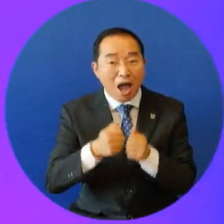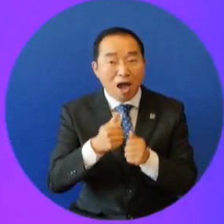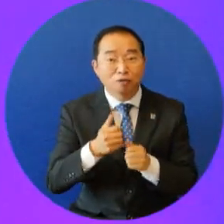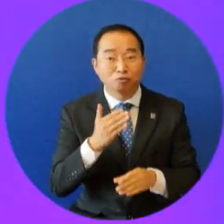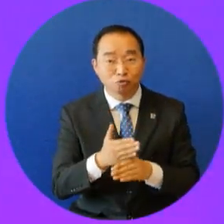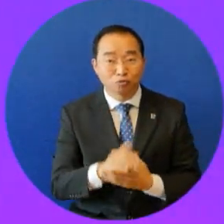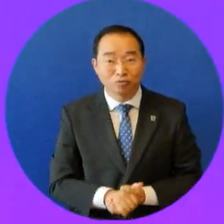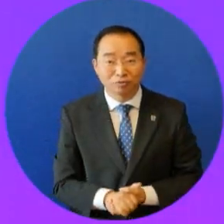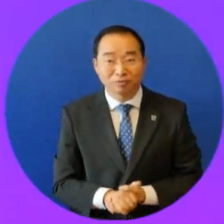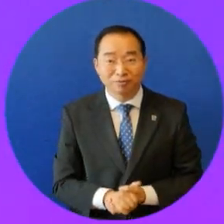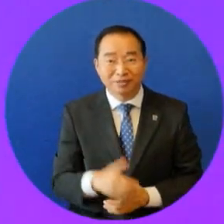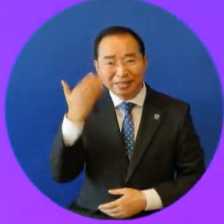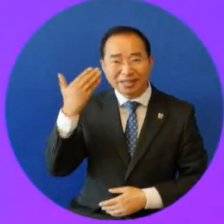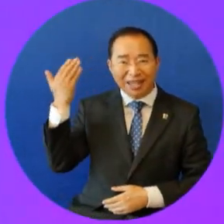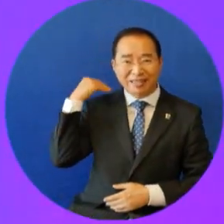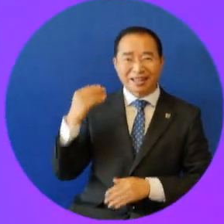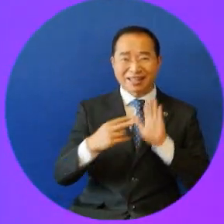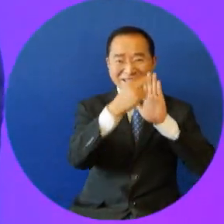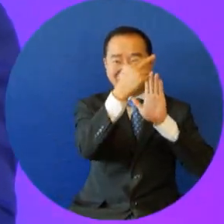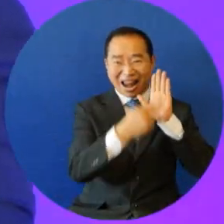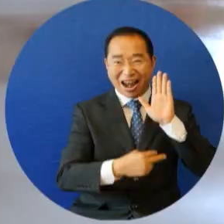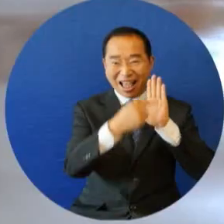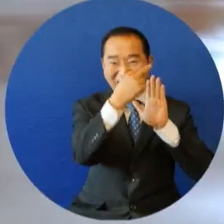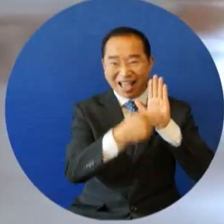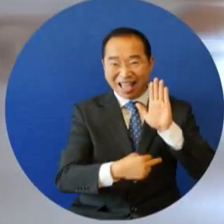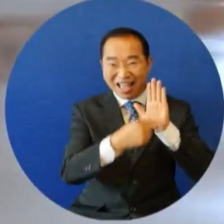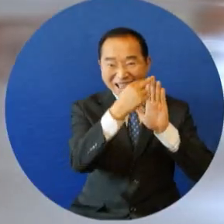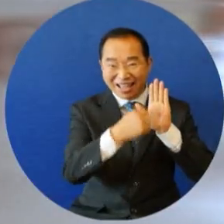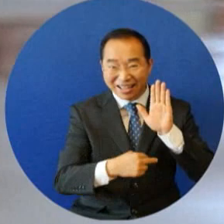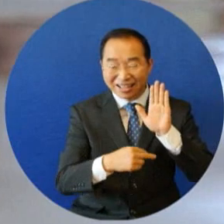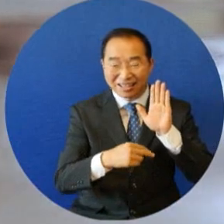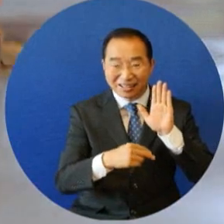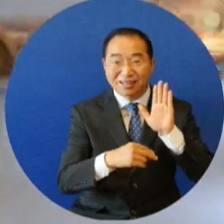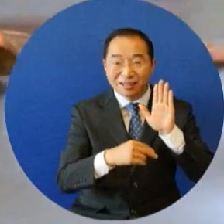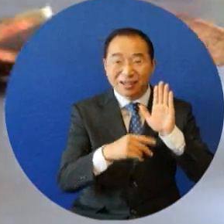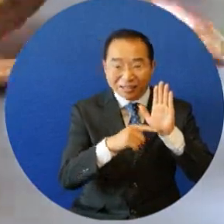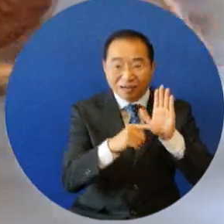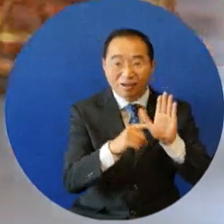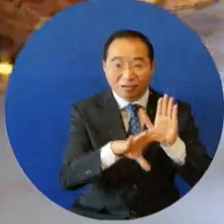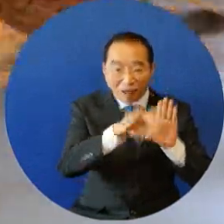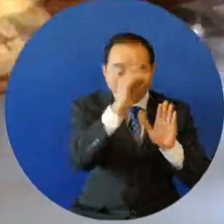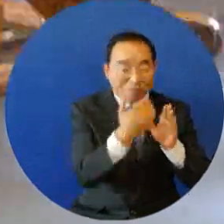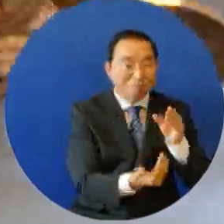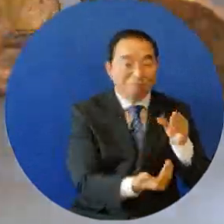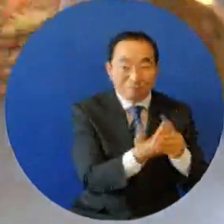그간 암호화폐가 출현했을 적에 이 암호화폐가